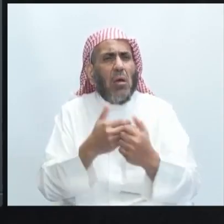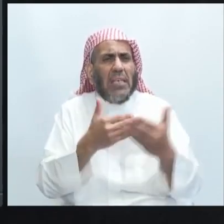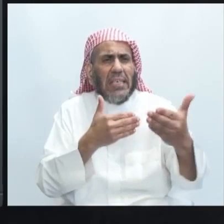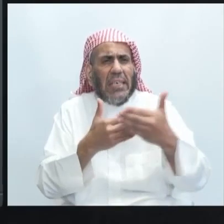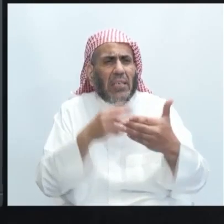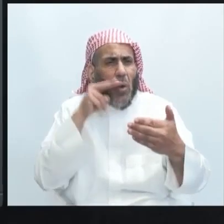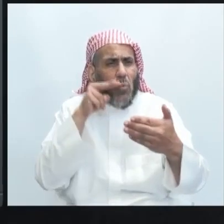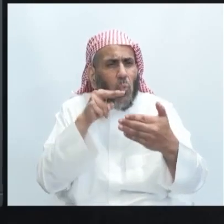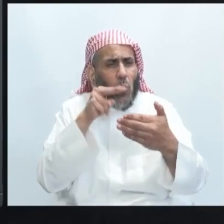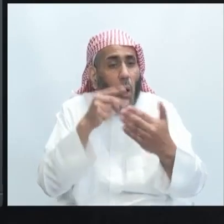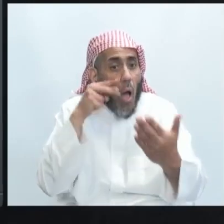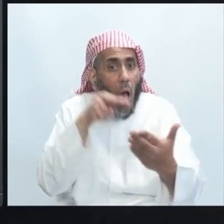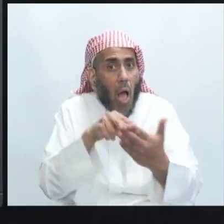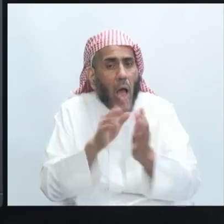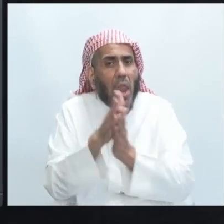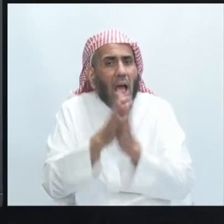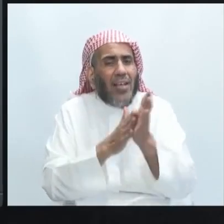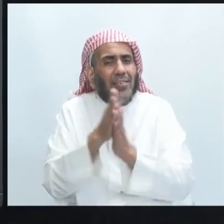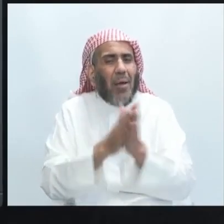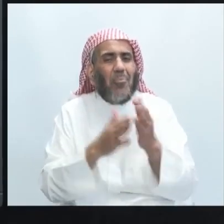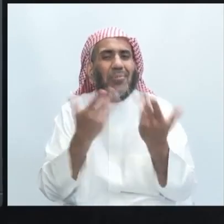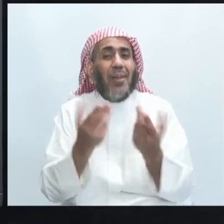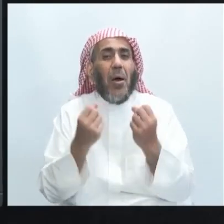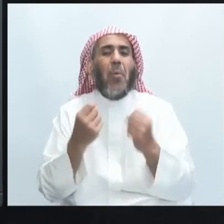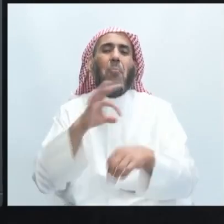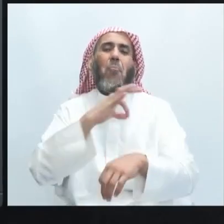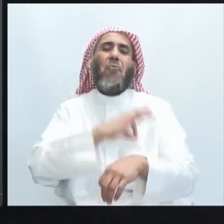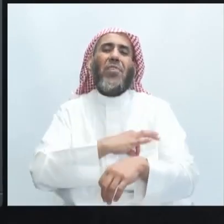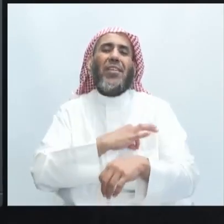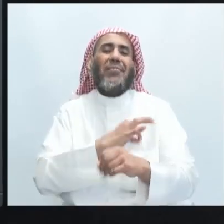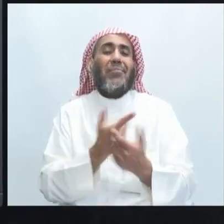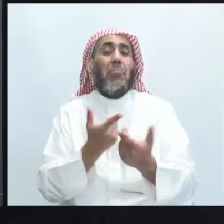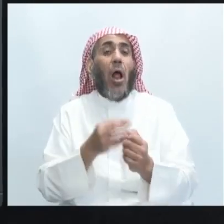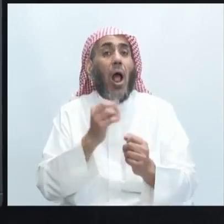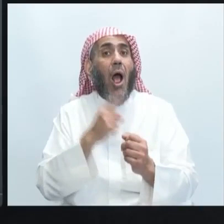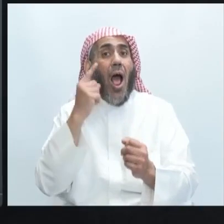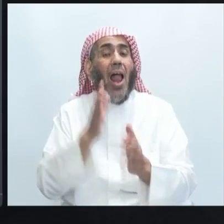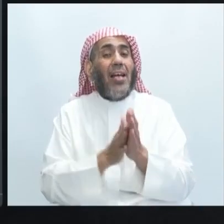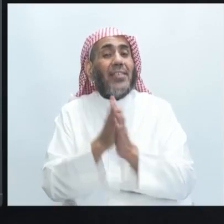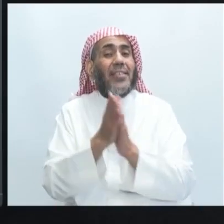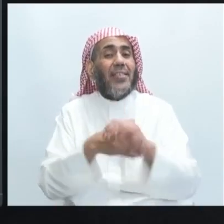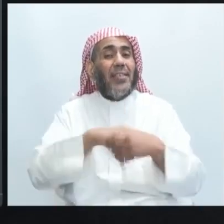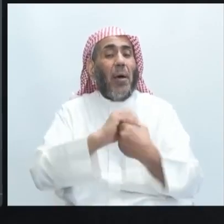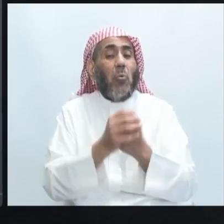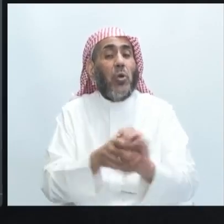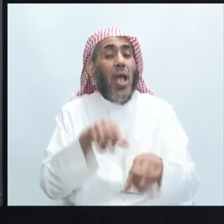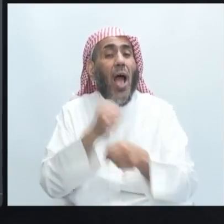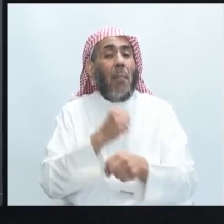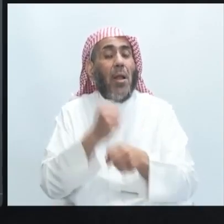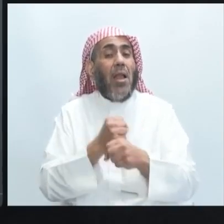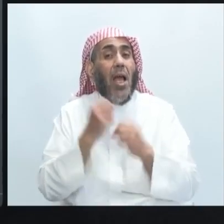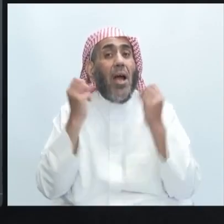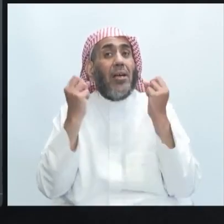اقتربتم عرفتم انها صابون انها ماذا مفيده ف خلال تعرفنا على الصابون هي عمليه